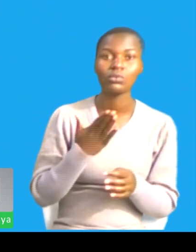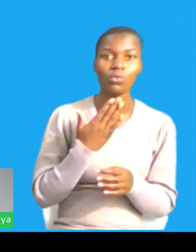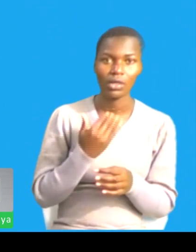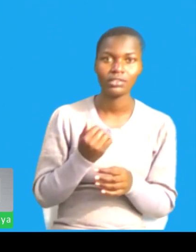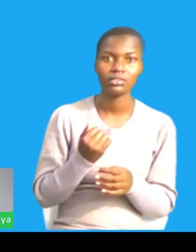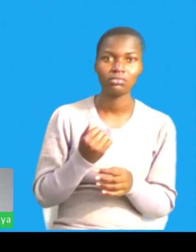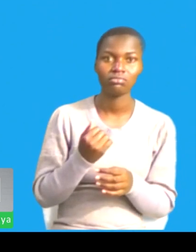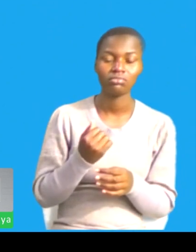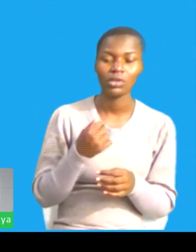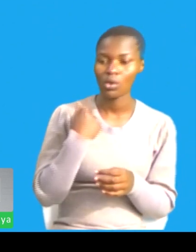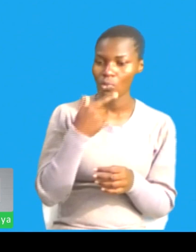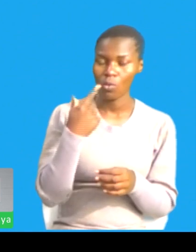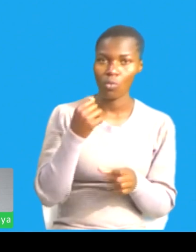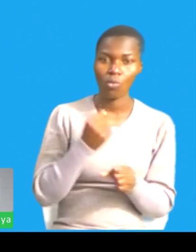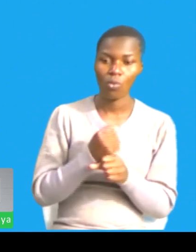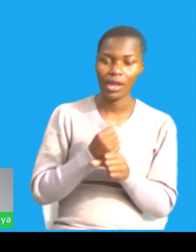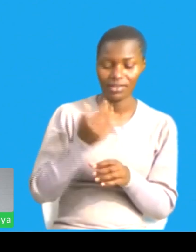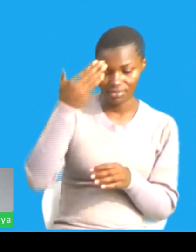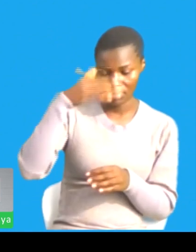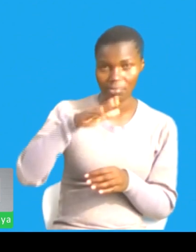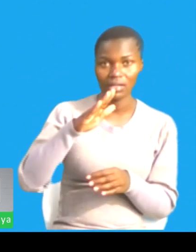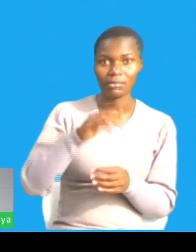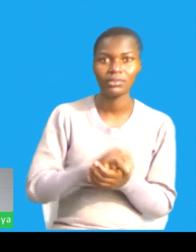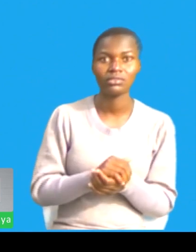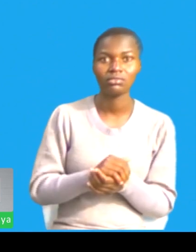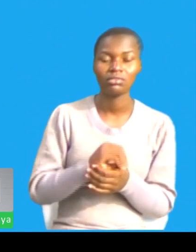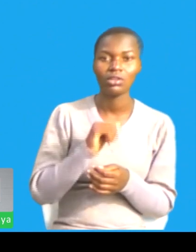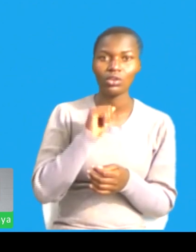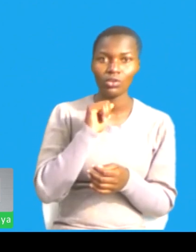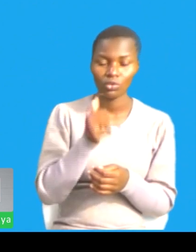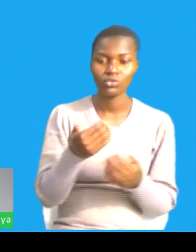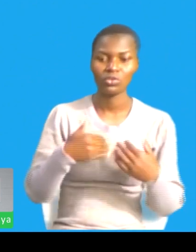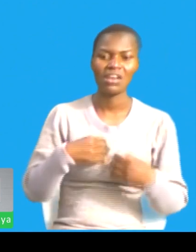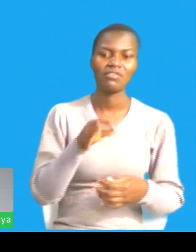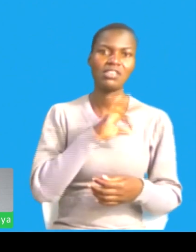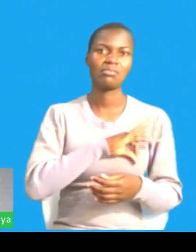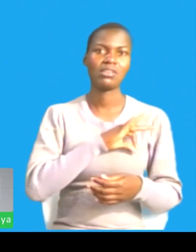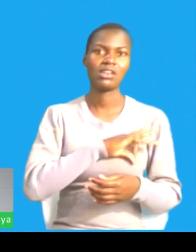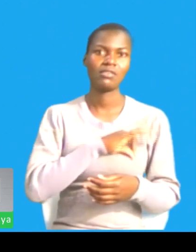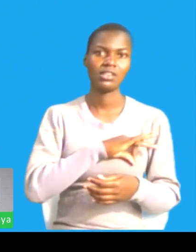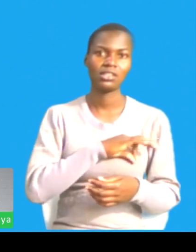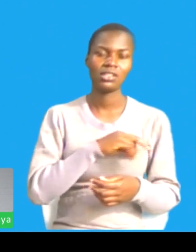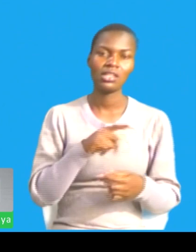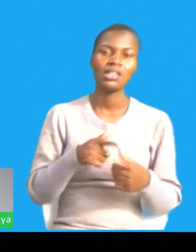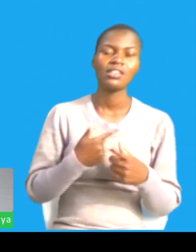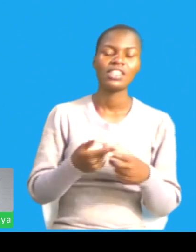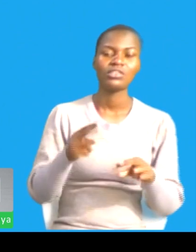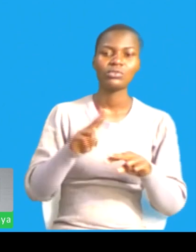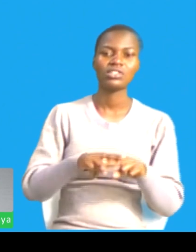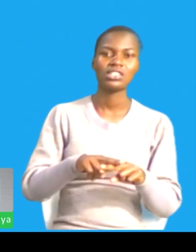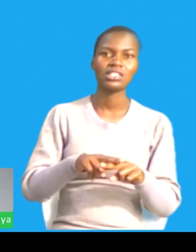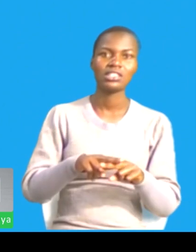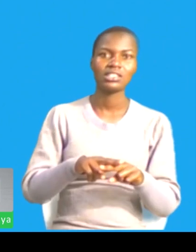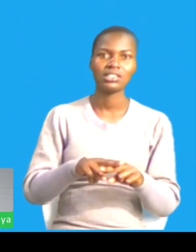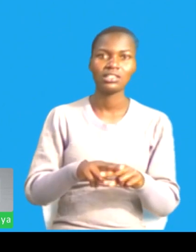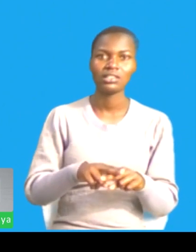kazi ya bunge. Sio mtu ameenda bungeni kuchukua allowances na kukaa kwa zile viti. Nasikia zile viti ukikaa saa zingine unasikia